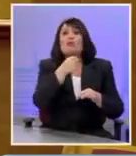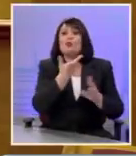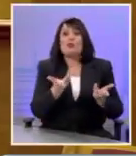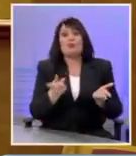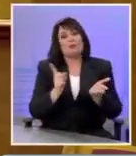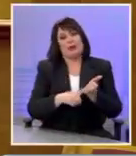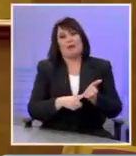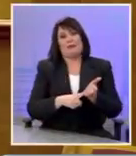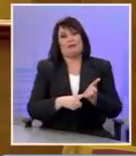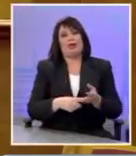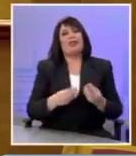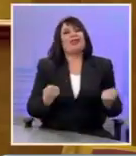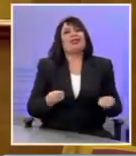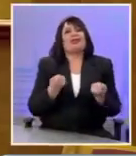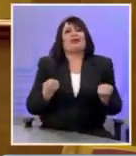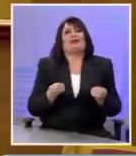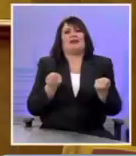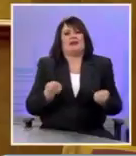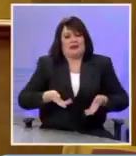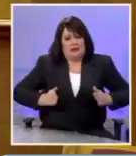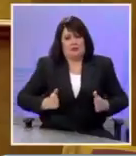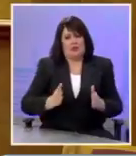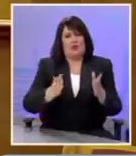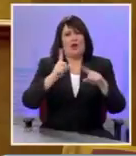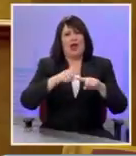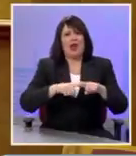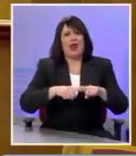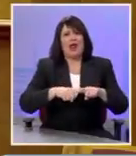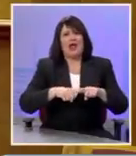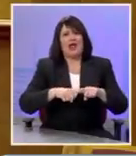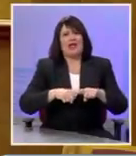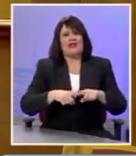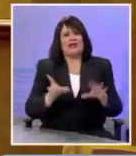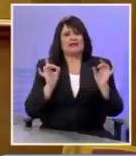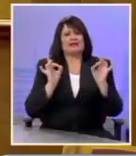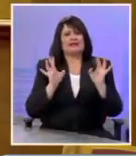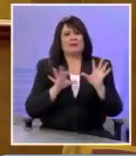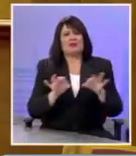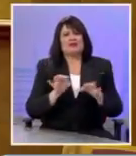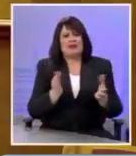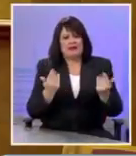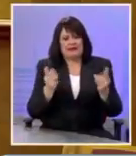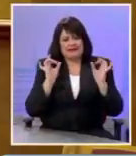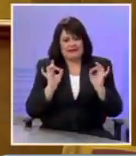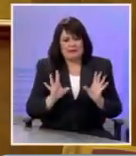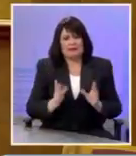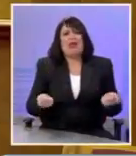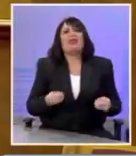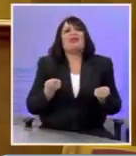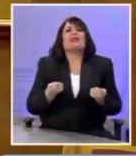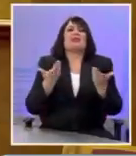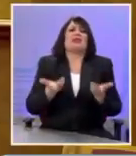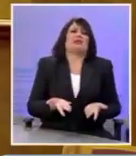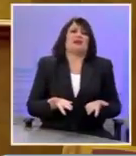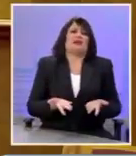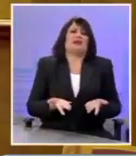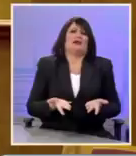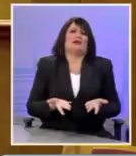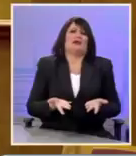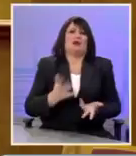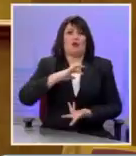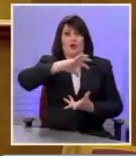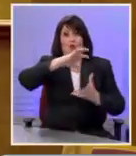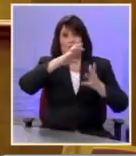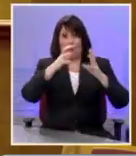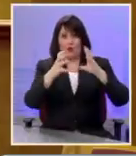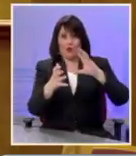δυνατόν να συνεχίσει να προχωρά χωρίς κανένα απολύτως σχεδιασμό. Δεν γίνεται να αλλάζει ο κόσμος